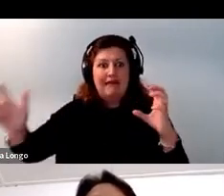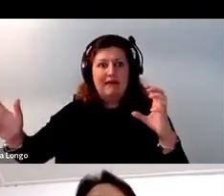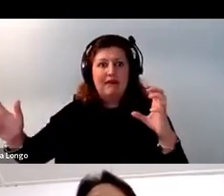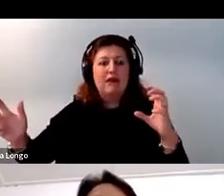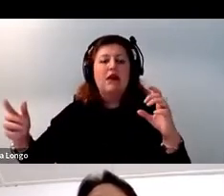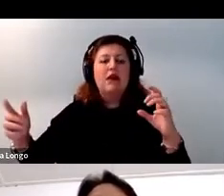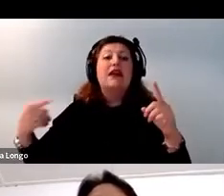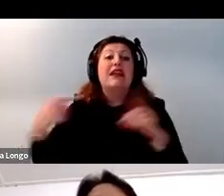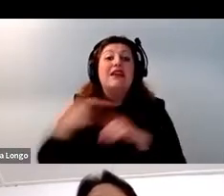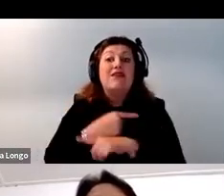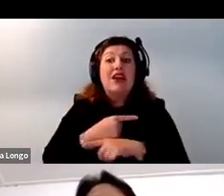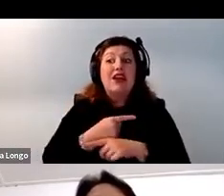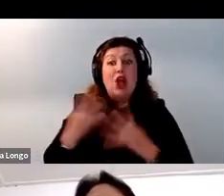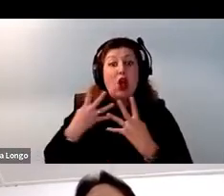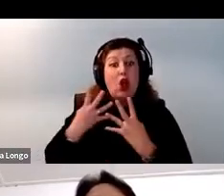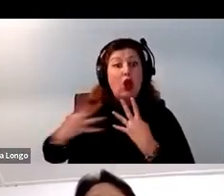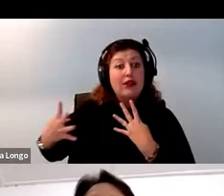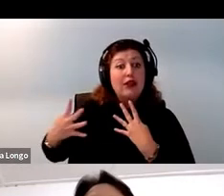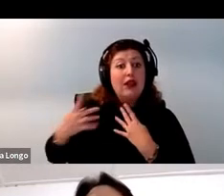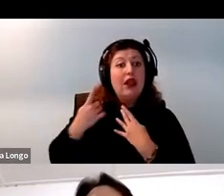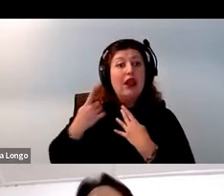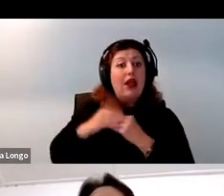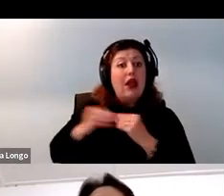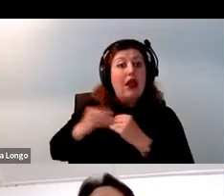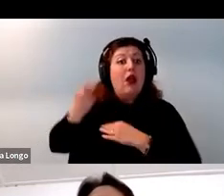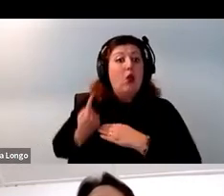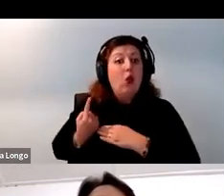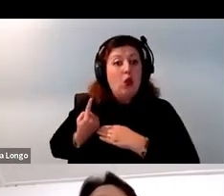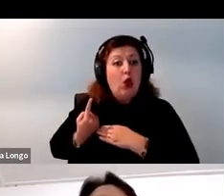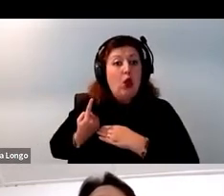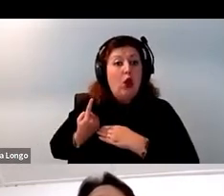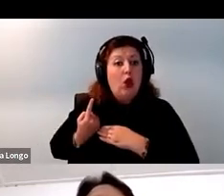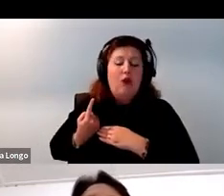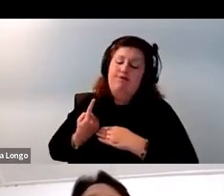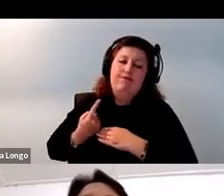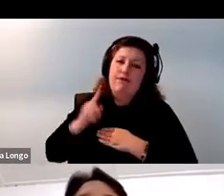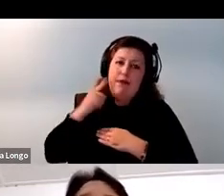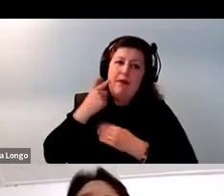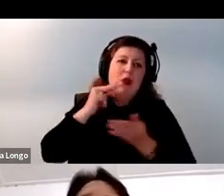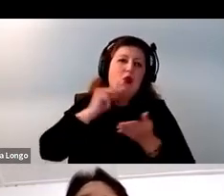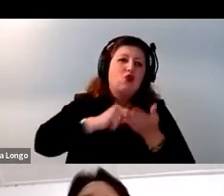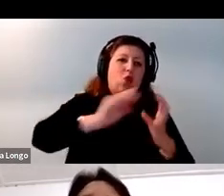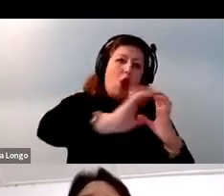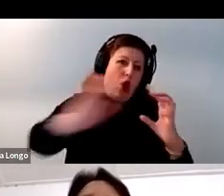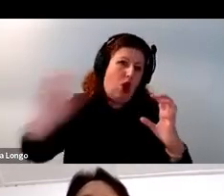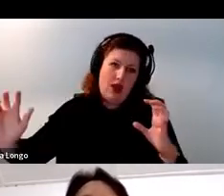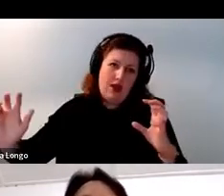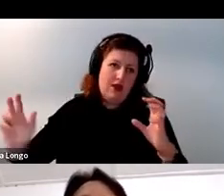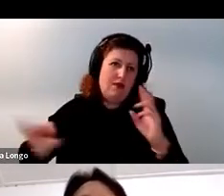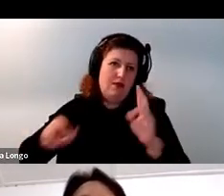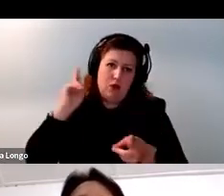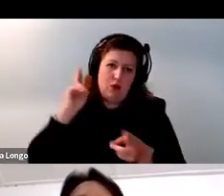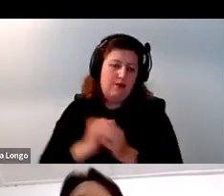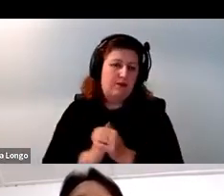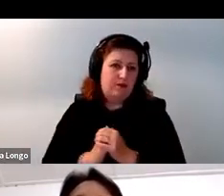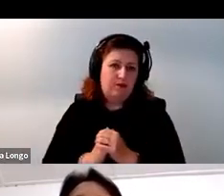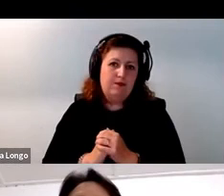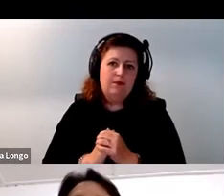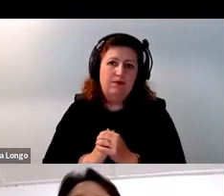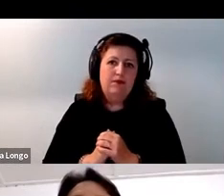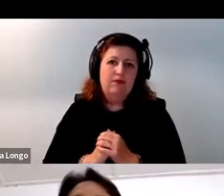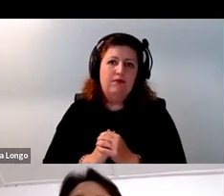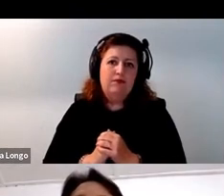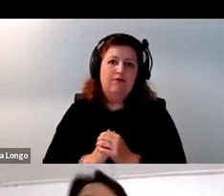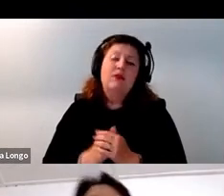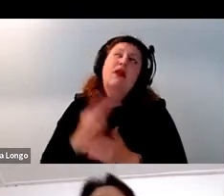Sono d'accordissimo, ed è uscito in più equipe, in più riunioni, che è un intervento che sarebbe assolutamente